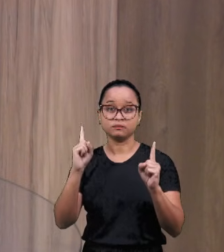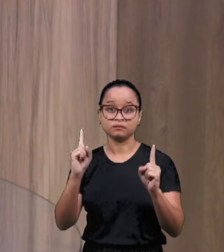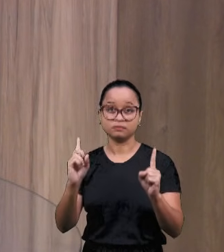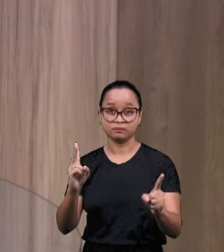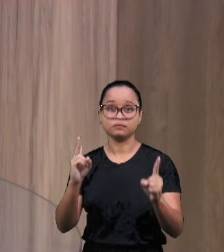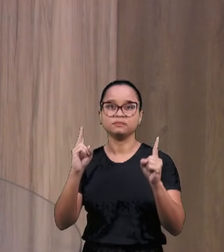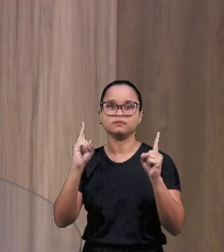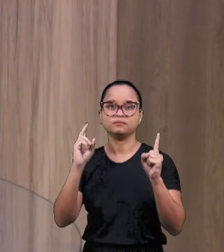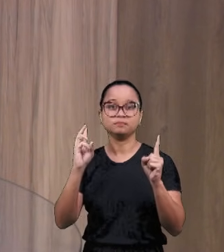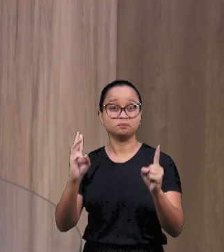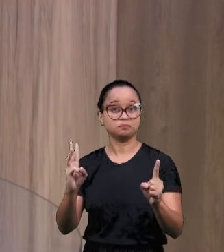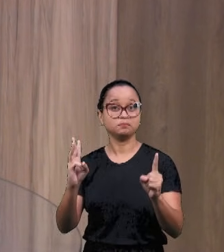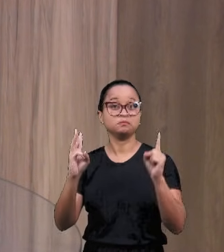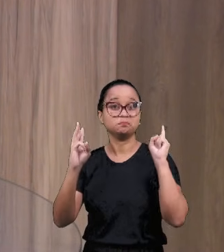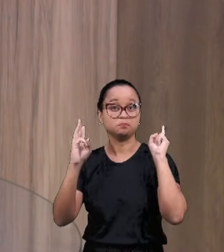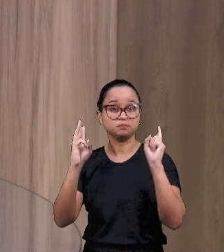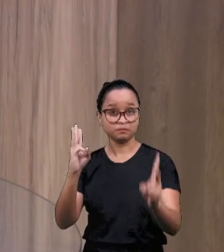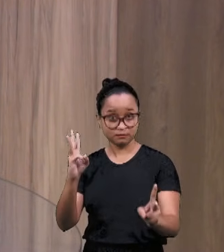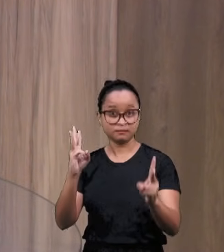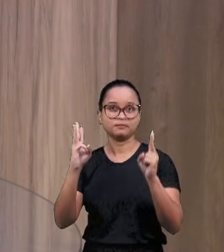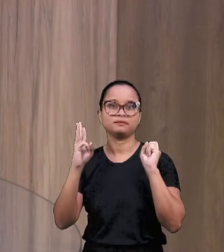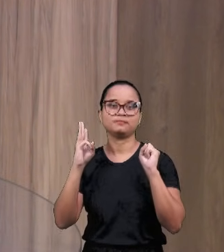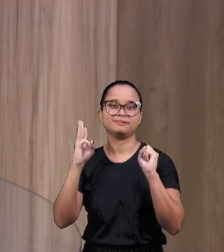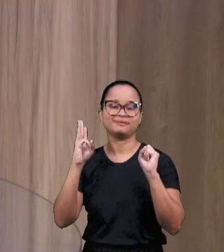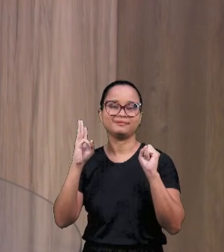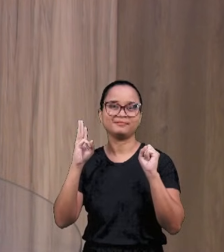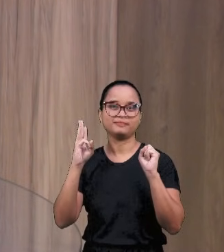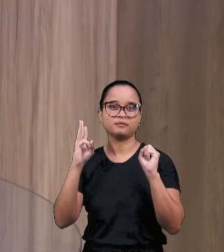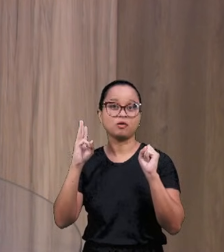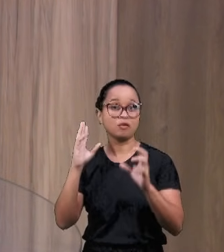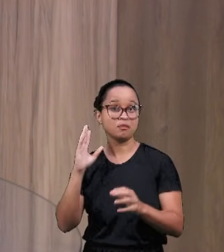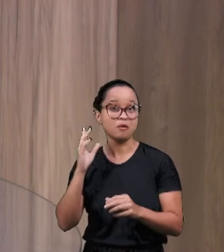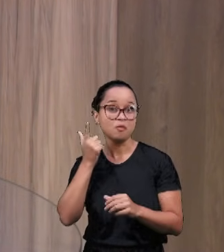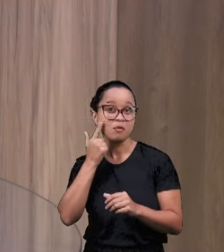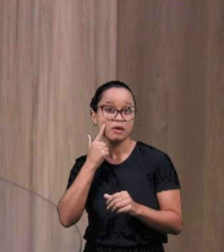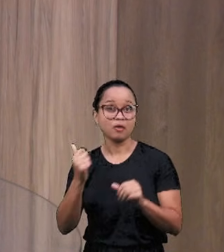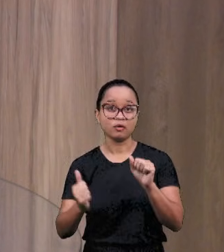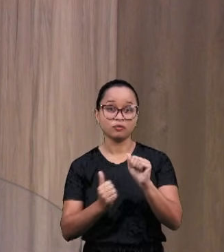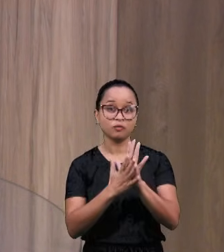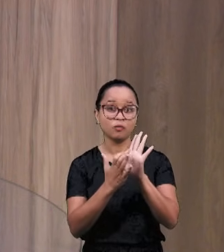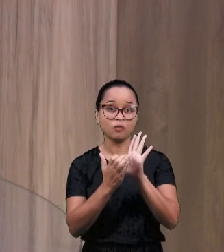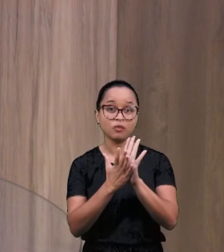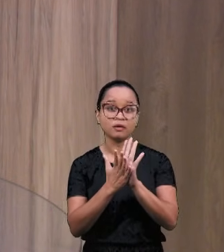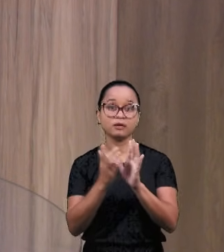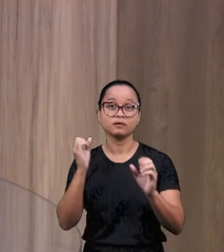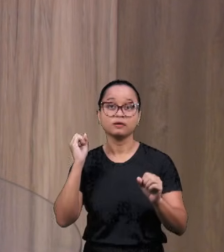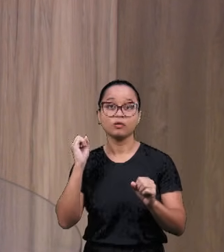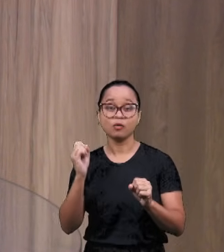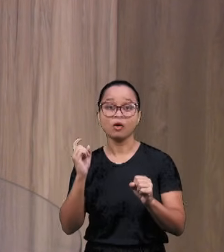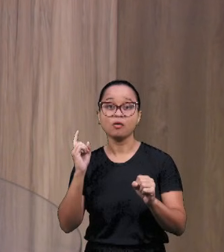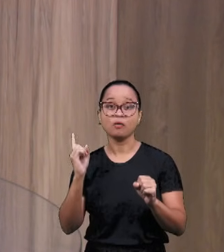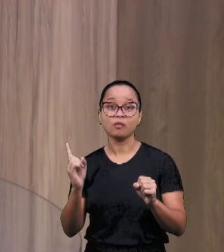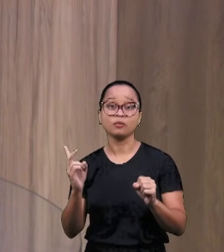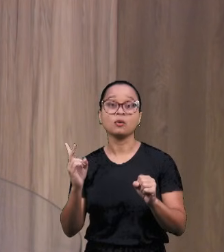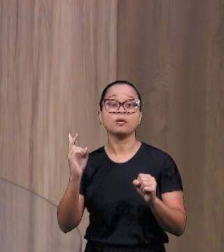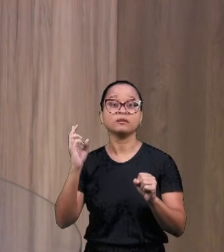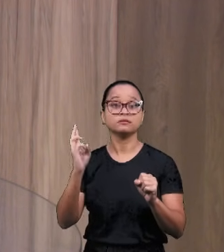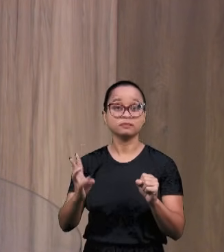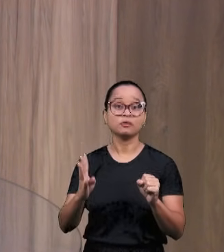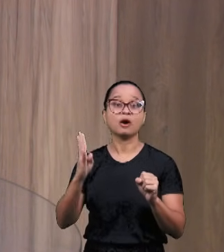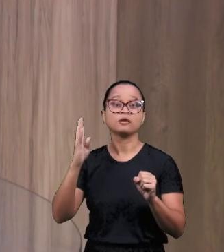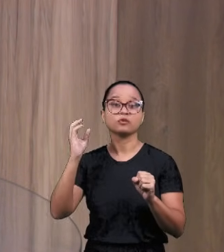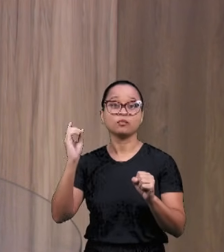Um, dois, três, quatro. E à la longe, on va faire. Deitada na